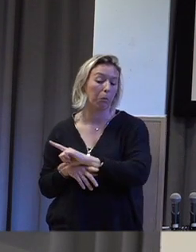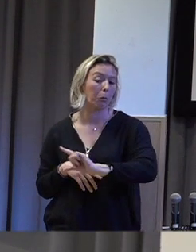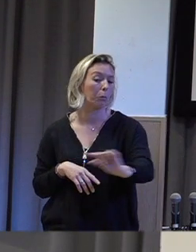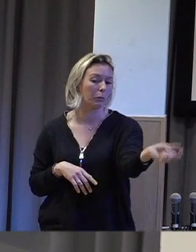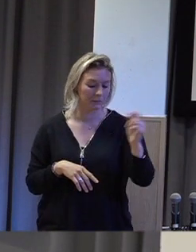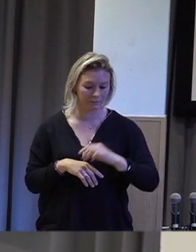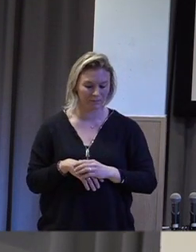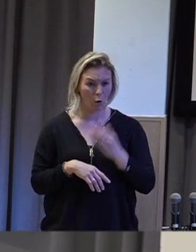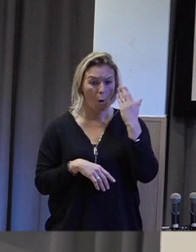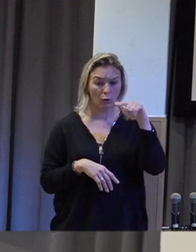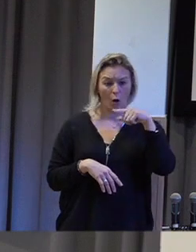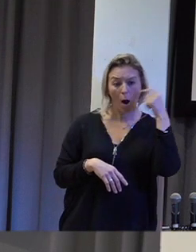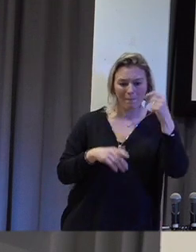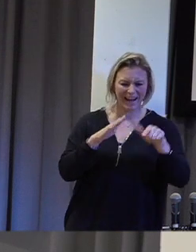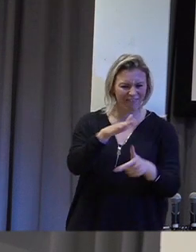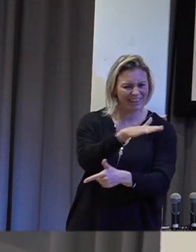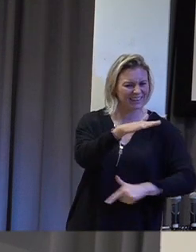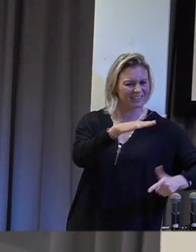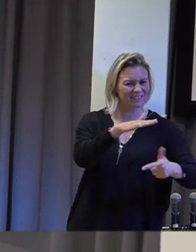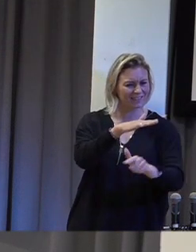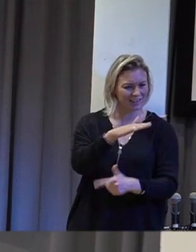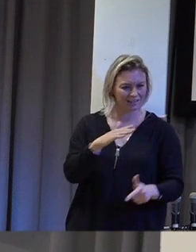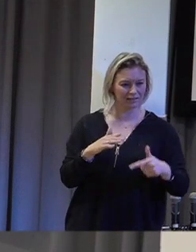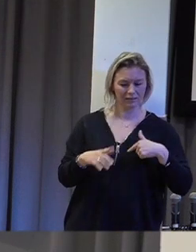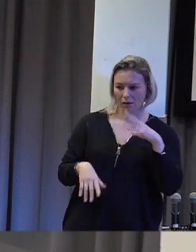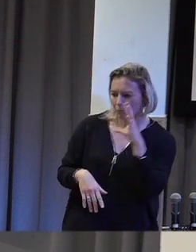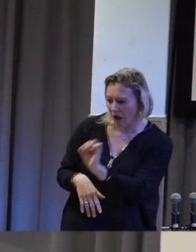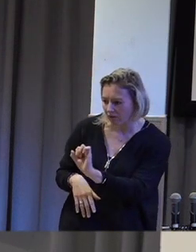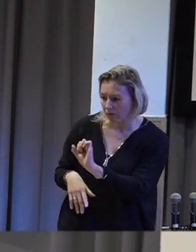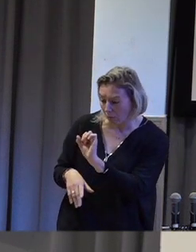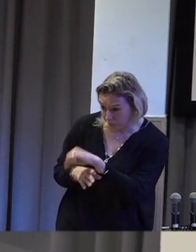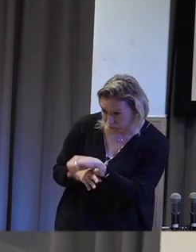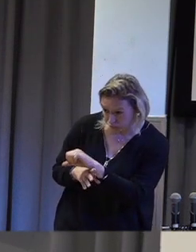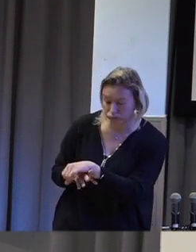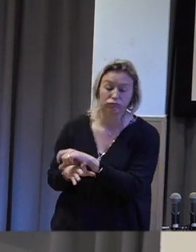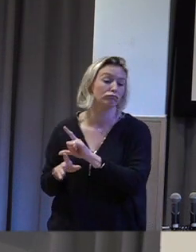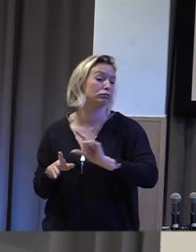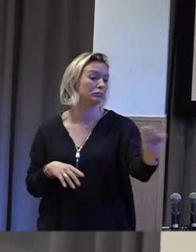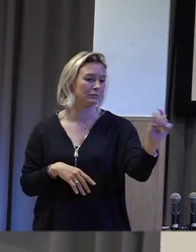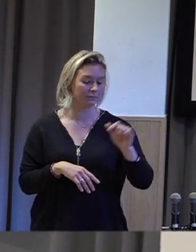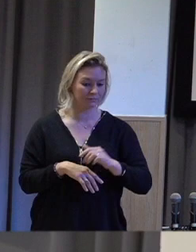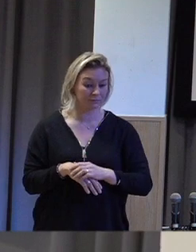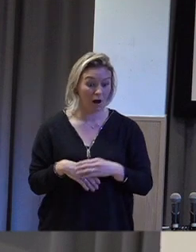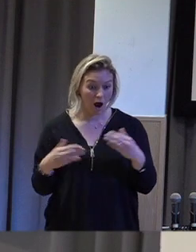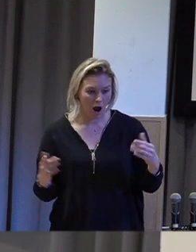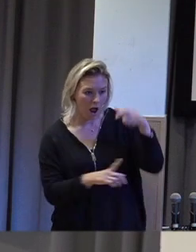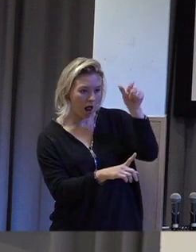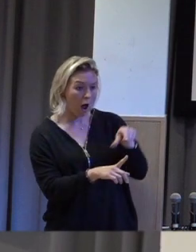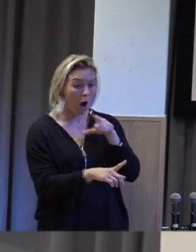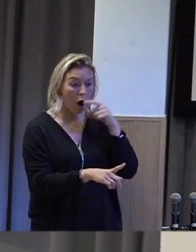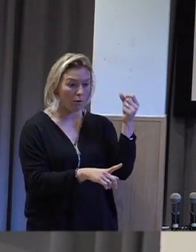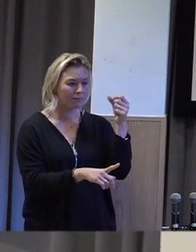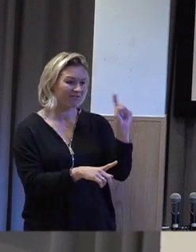dans ce lieu, l'ayant vu, passa outre. Mais un Samaritain